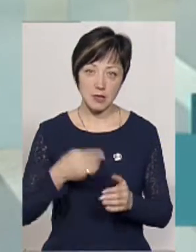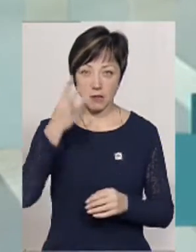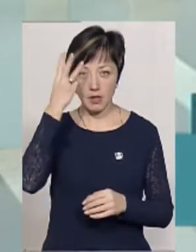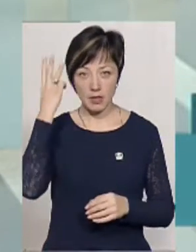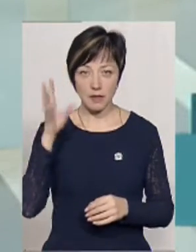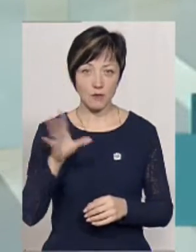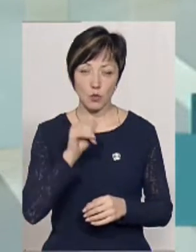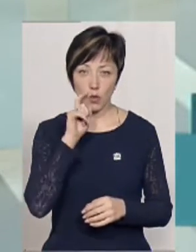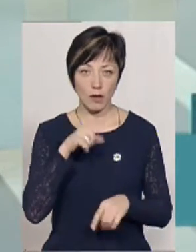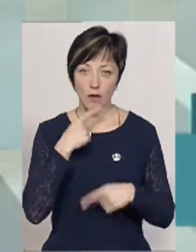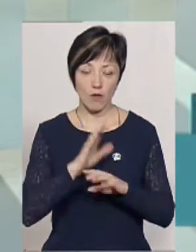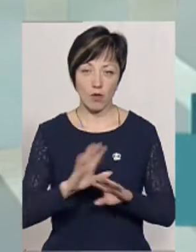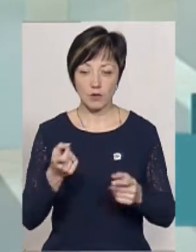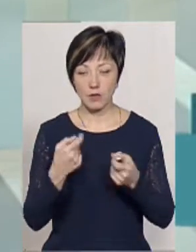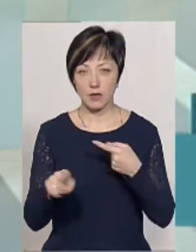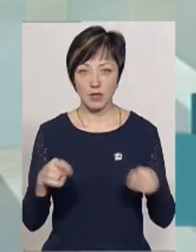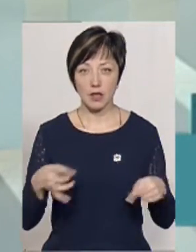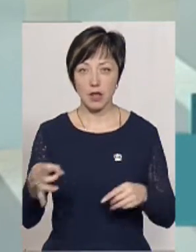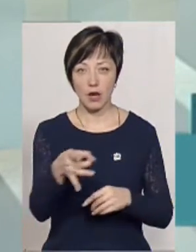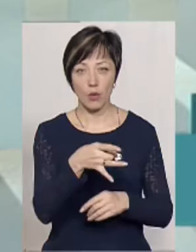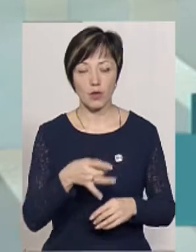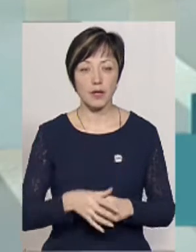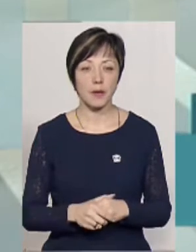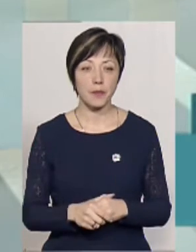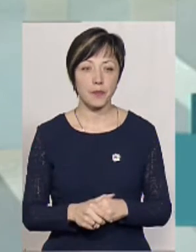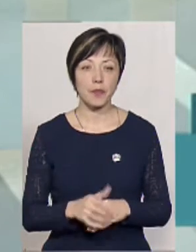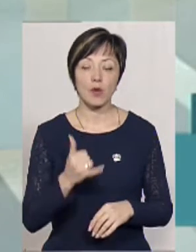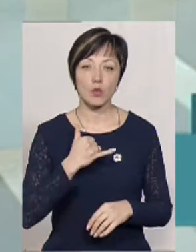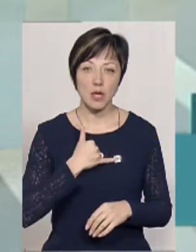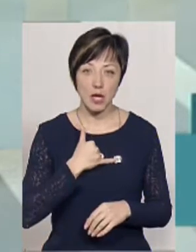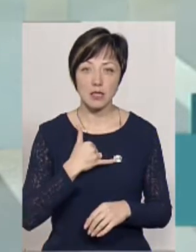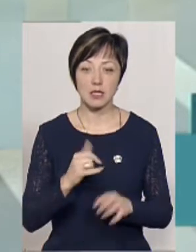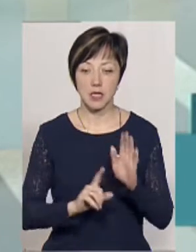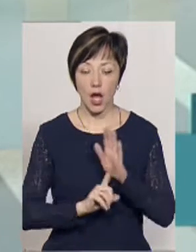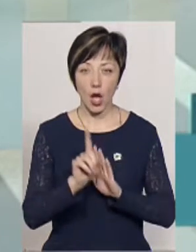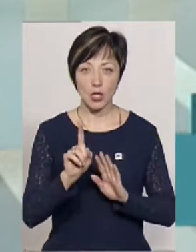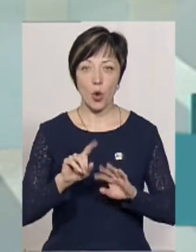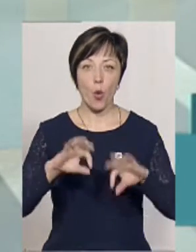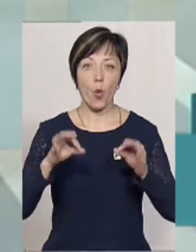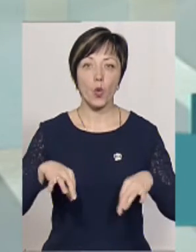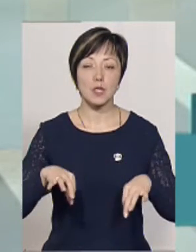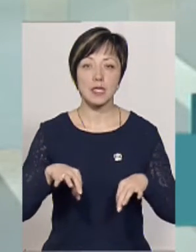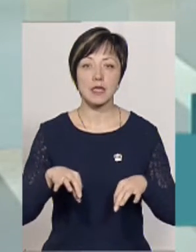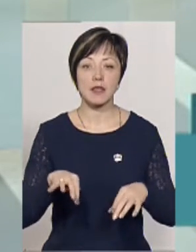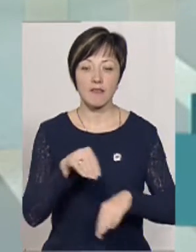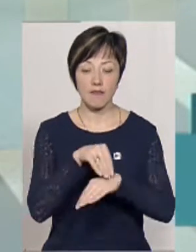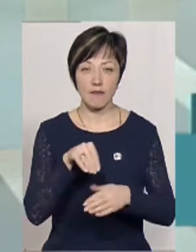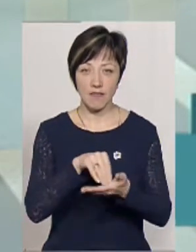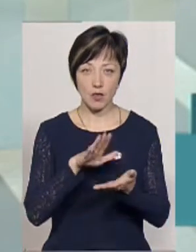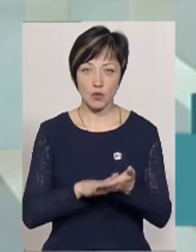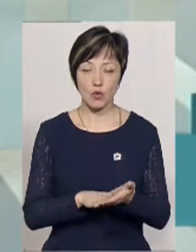не говоримо за всю Україну, там відрізняється від регіону до регіону, то у нас, власне, з осені фіксується велика